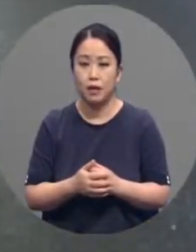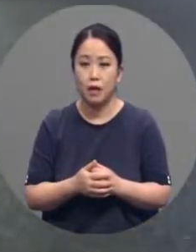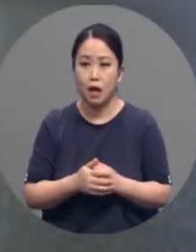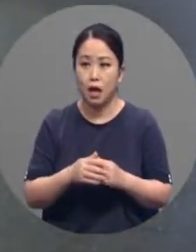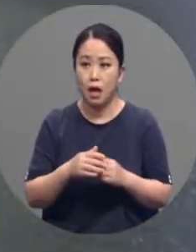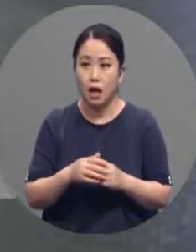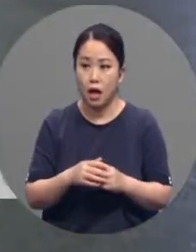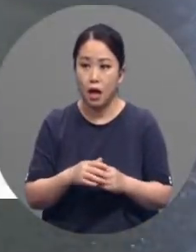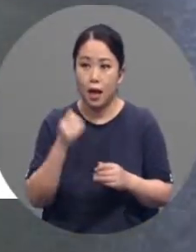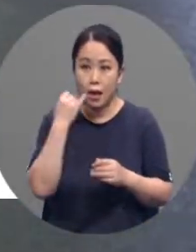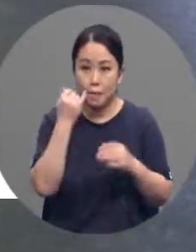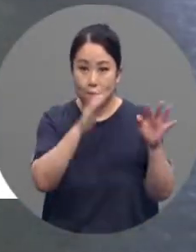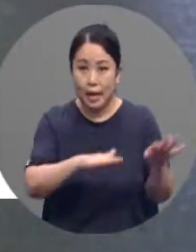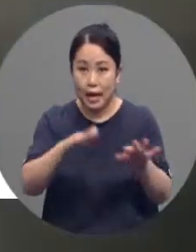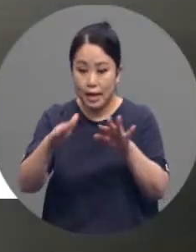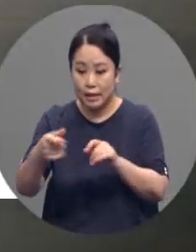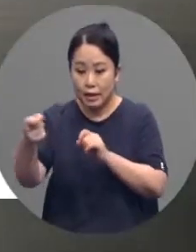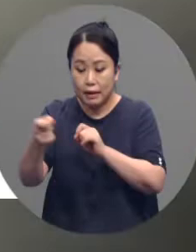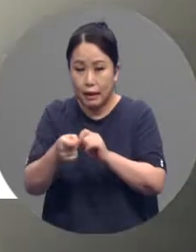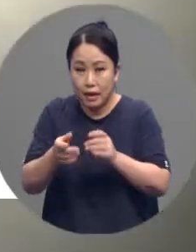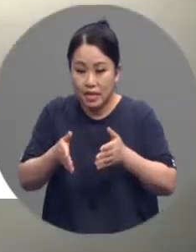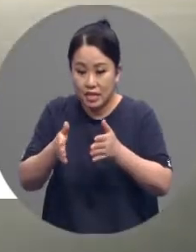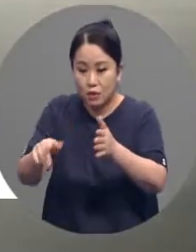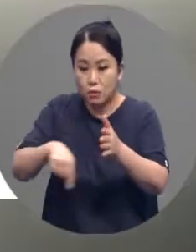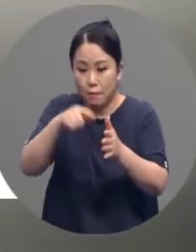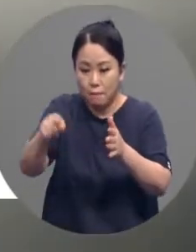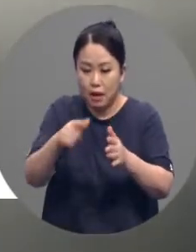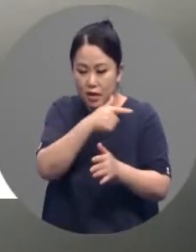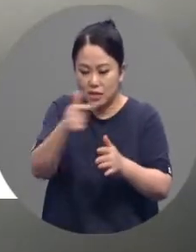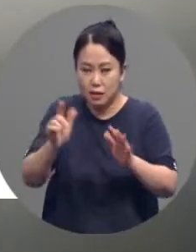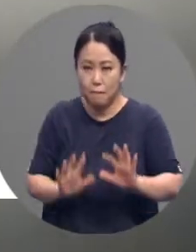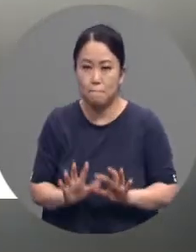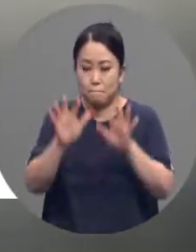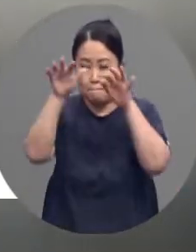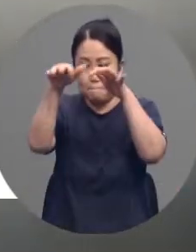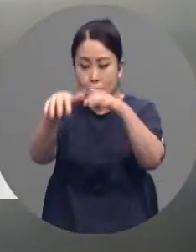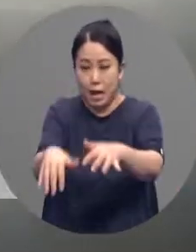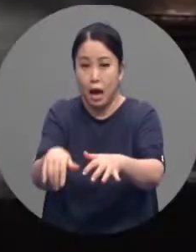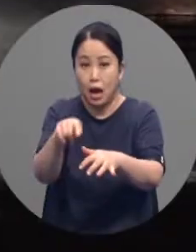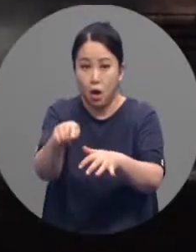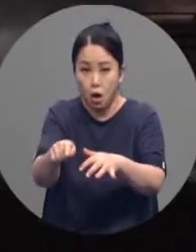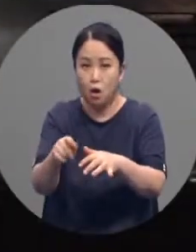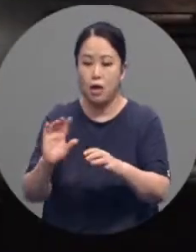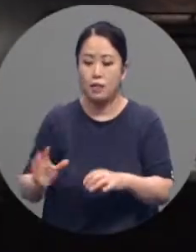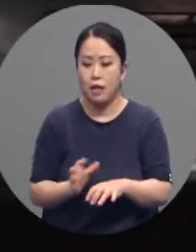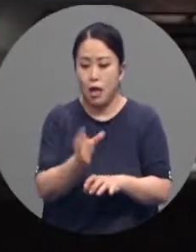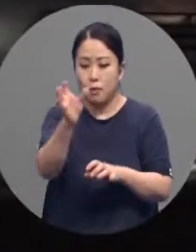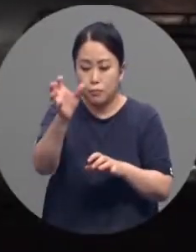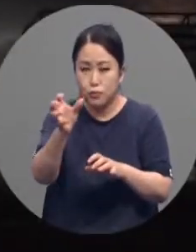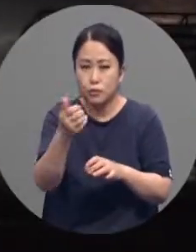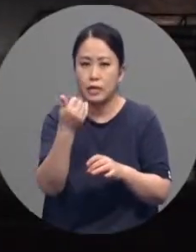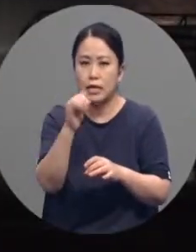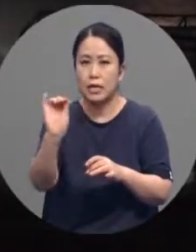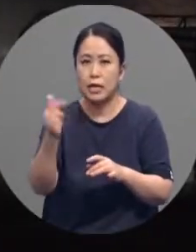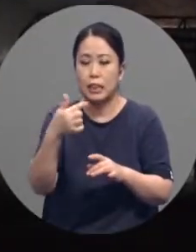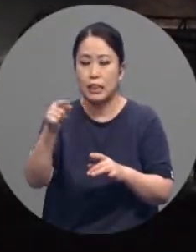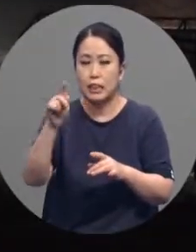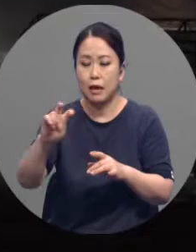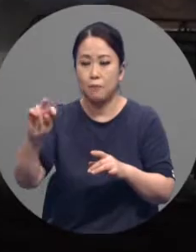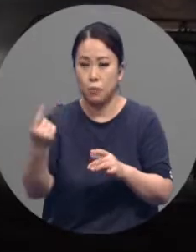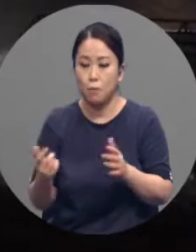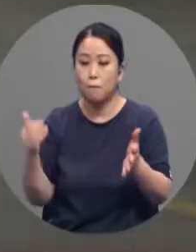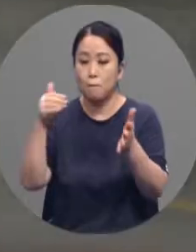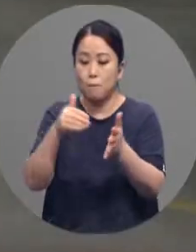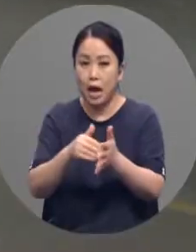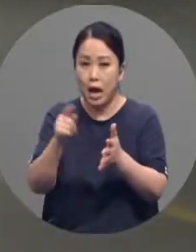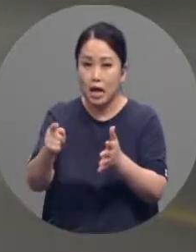해안으로 몰려오는 거대한 파도 순식간에 인도로 쏟아져 내립니다. 태풍 흰남노가 상륙한 오늘 새벽 부산은